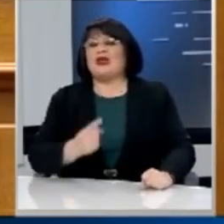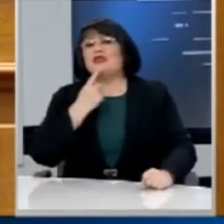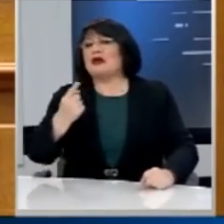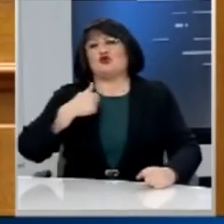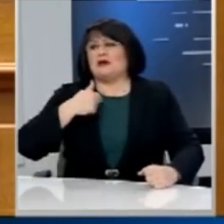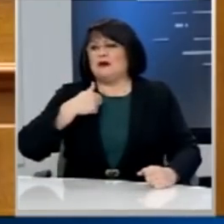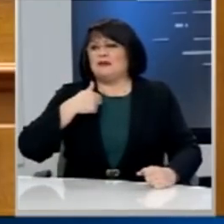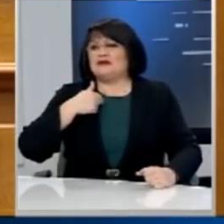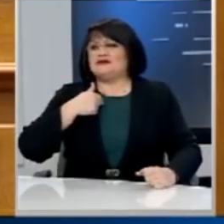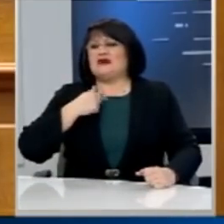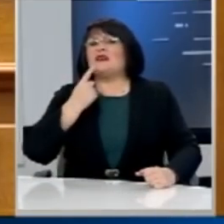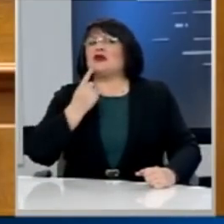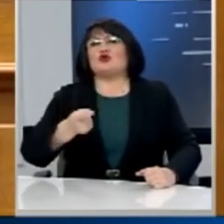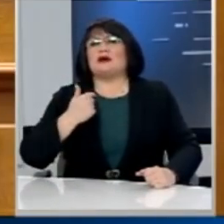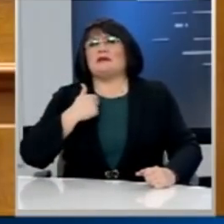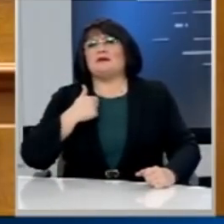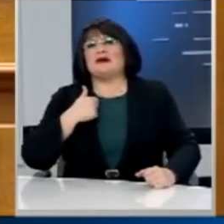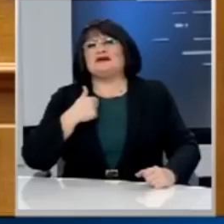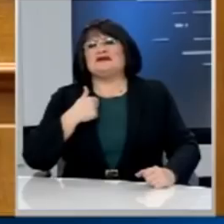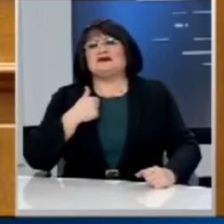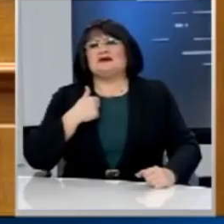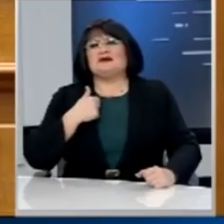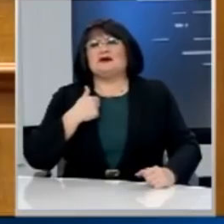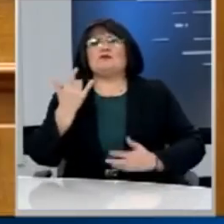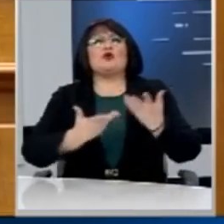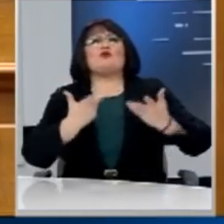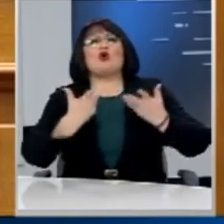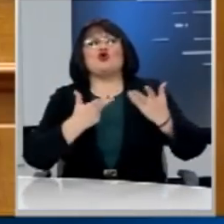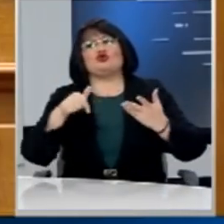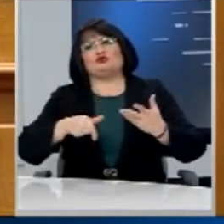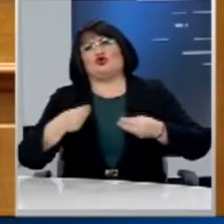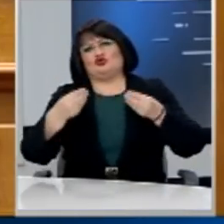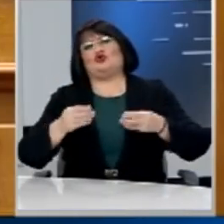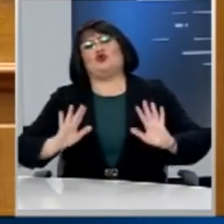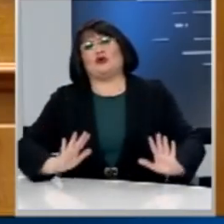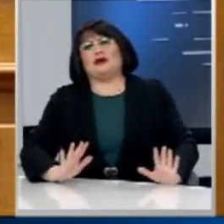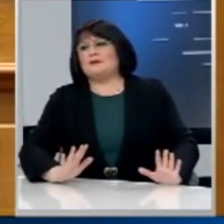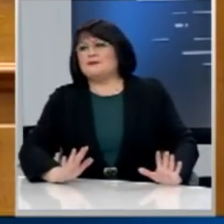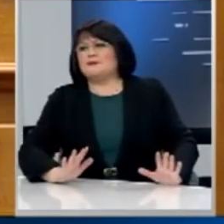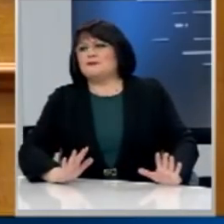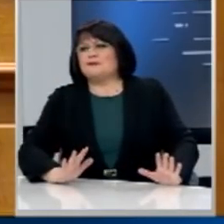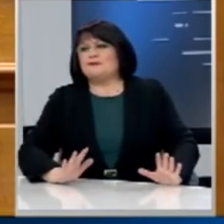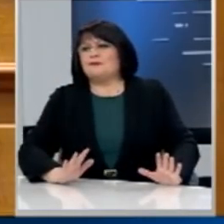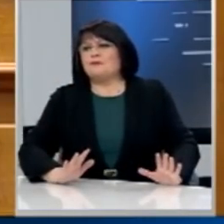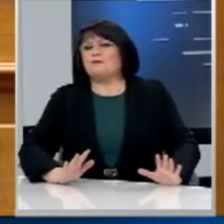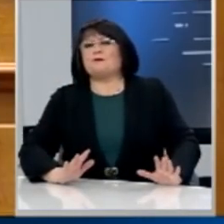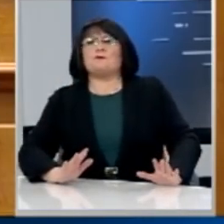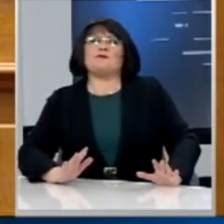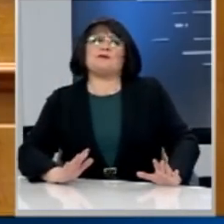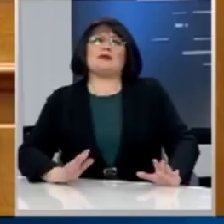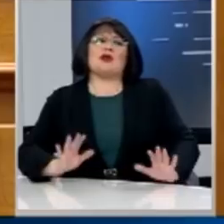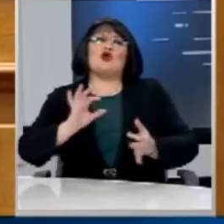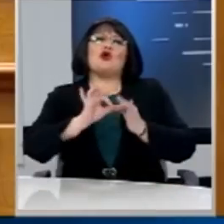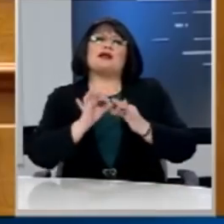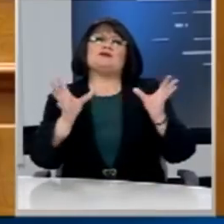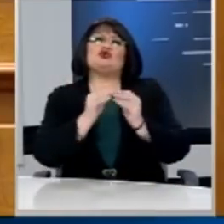εμείς. Δεν είναι κάτι το οποίο το λέει ο προϋπολογισμός αυτής της κυβέρνησης. Εξειδικευμένος οργανισμός